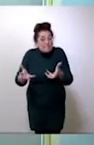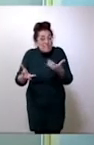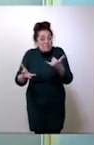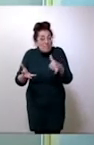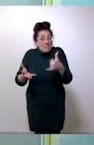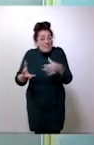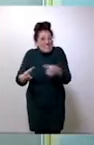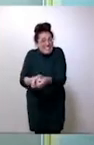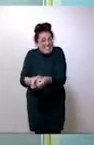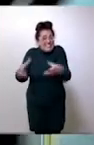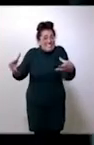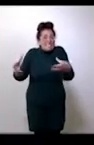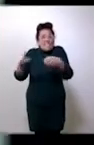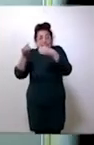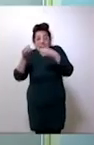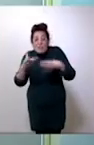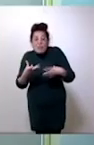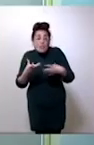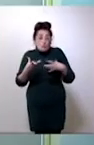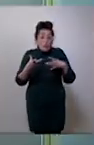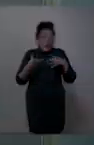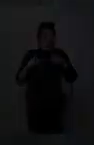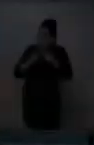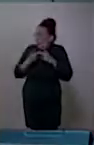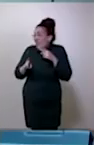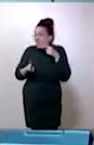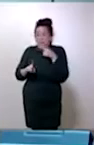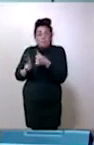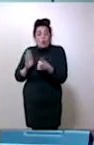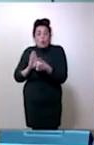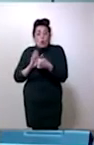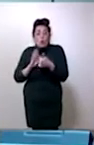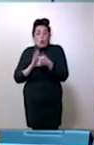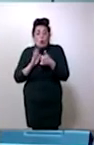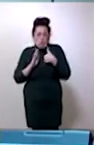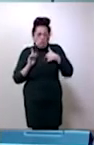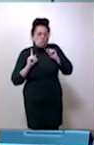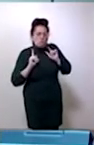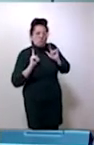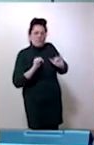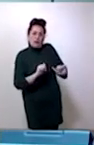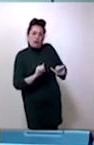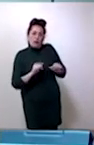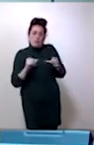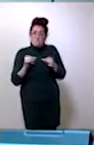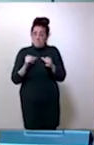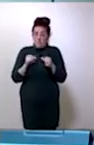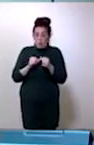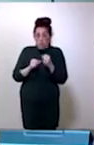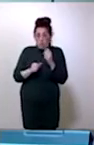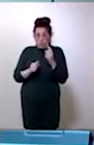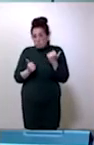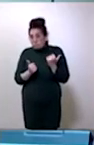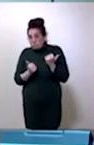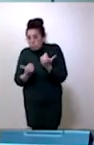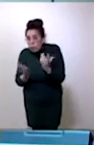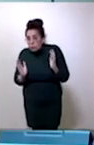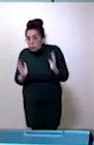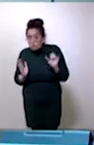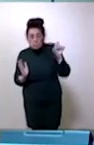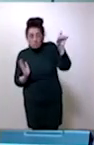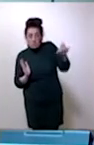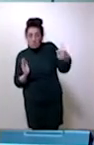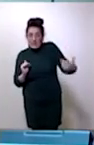dans l'ensemble des manifestations qu'on va organiser autour du vin. Nous proposons effectivement que ces victimes puissent être